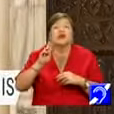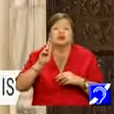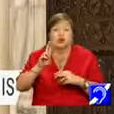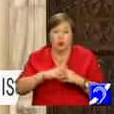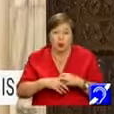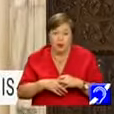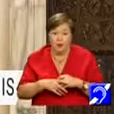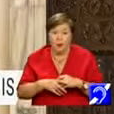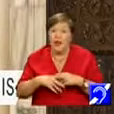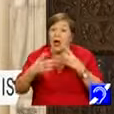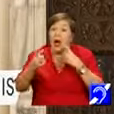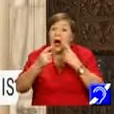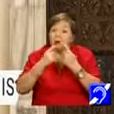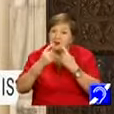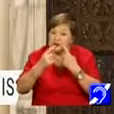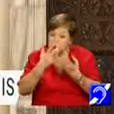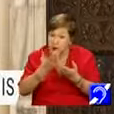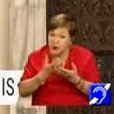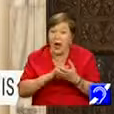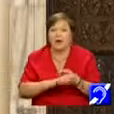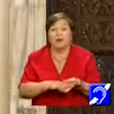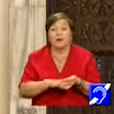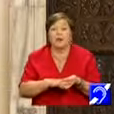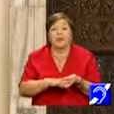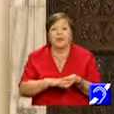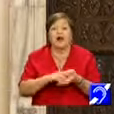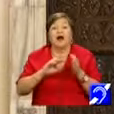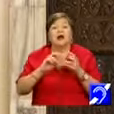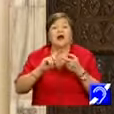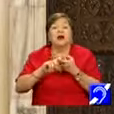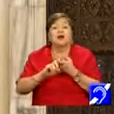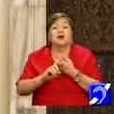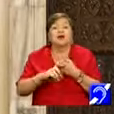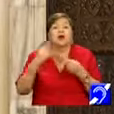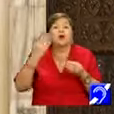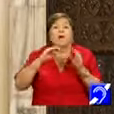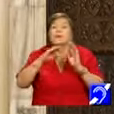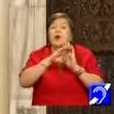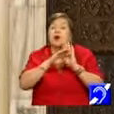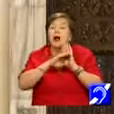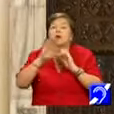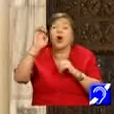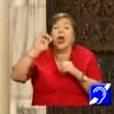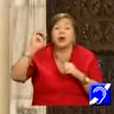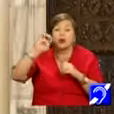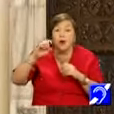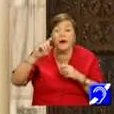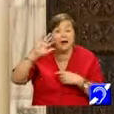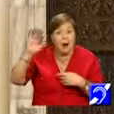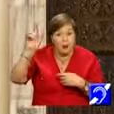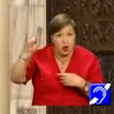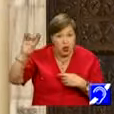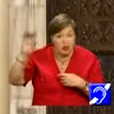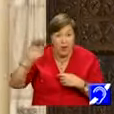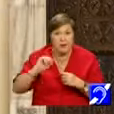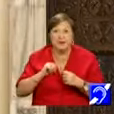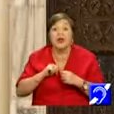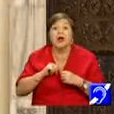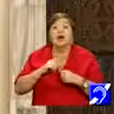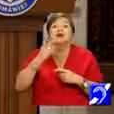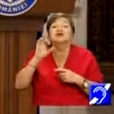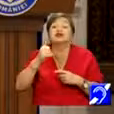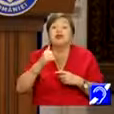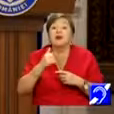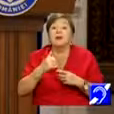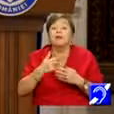Am discutat pe larg pe tema agendei europene a Republicii Moldova, inclusiv